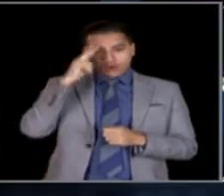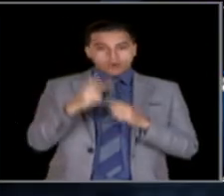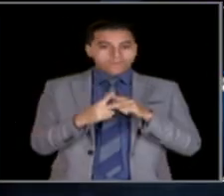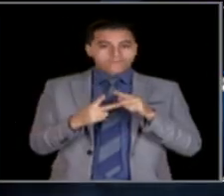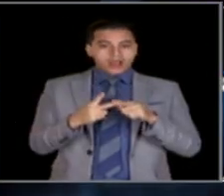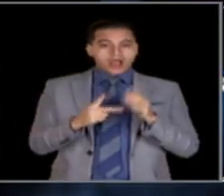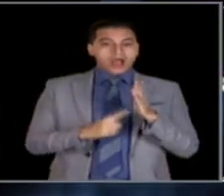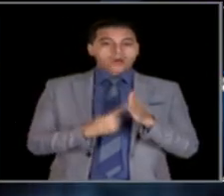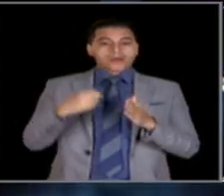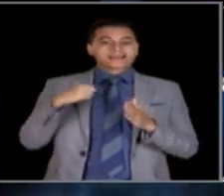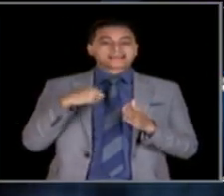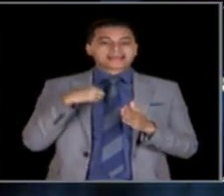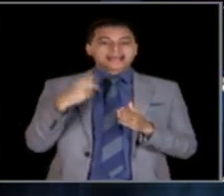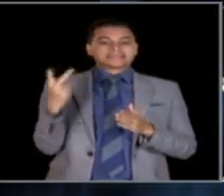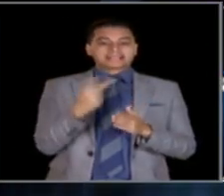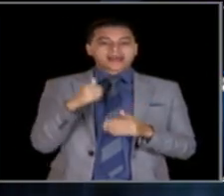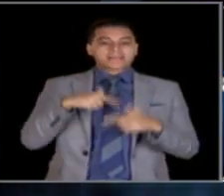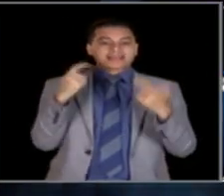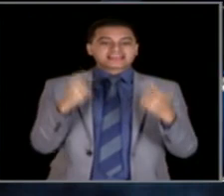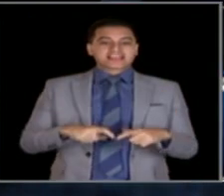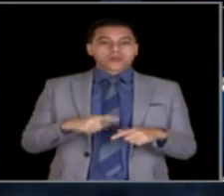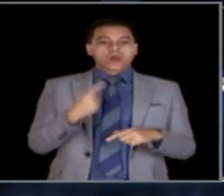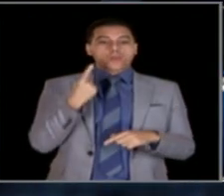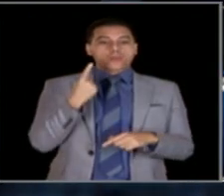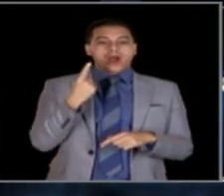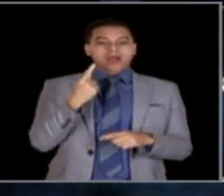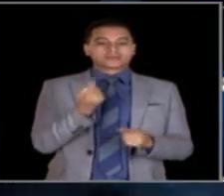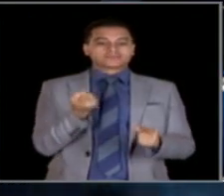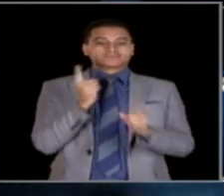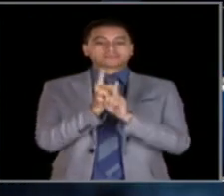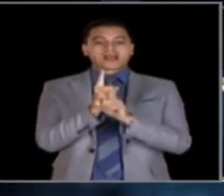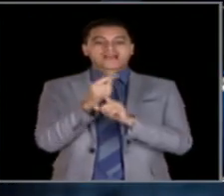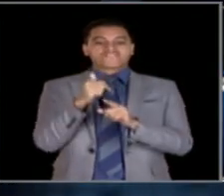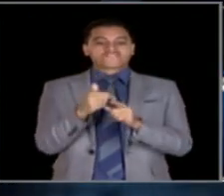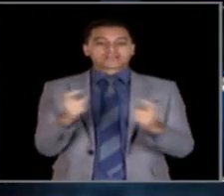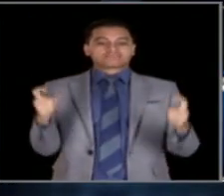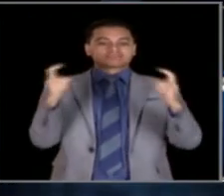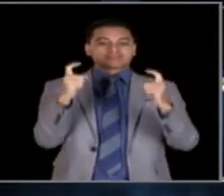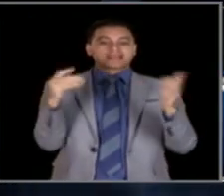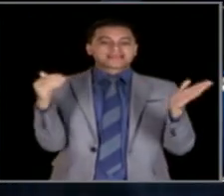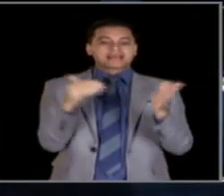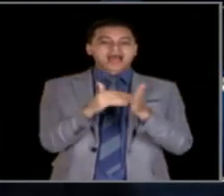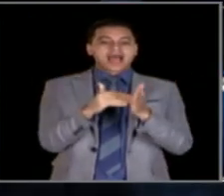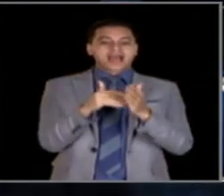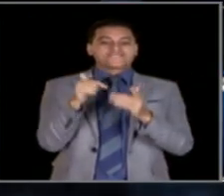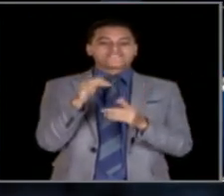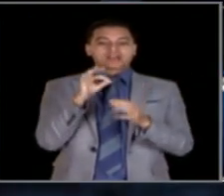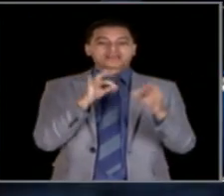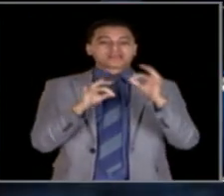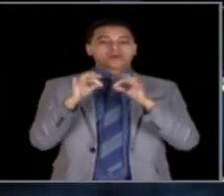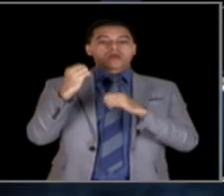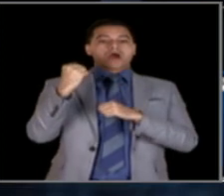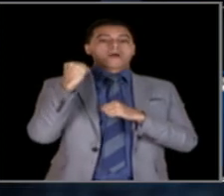ما هما أول ناديين من دولة واحدة التقيا في نهائي دوري أبطال أوروبا